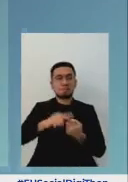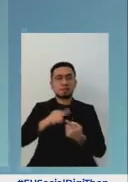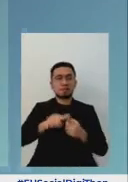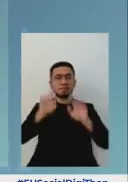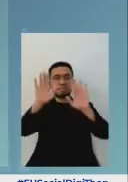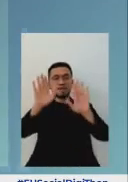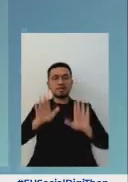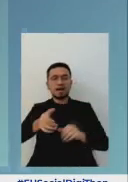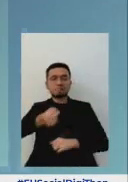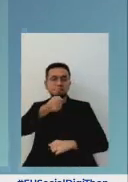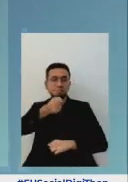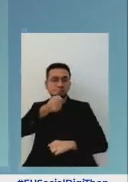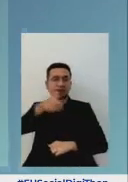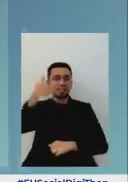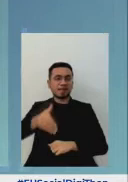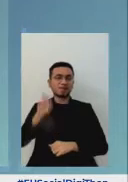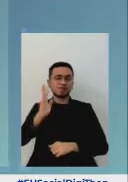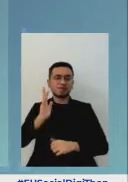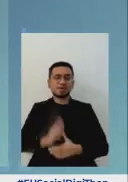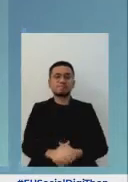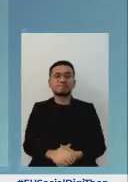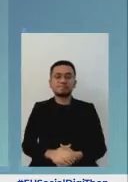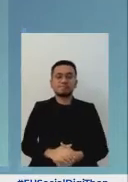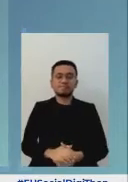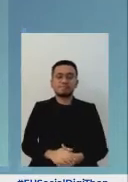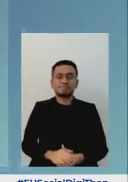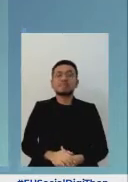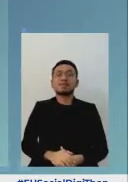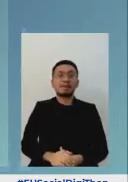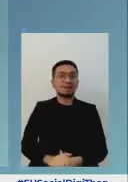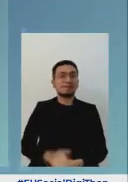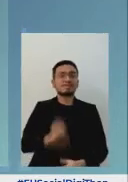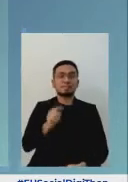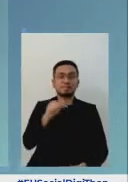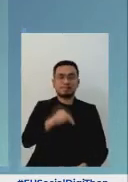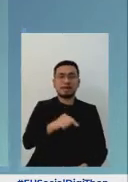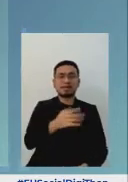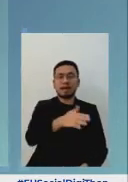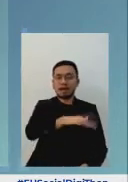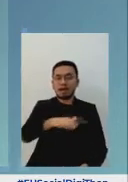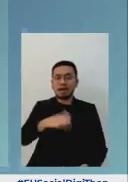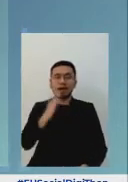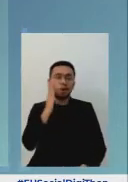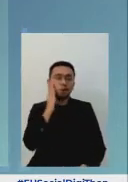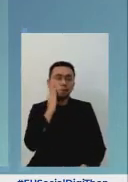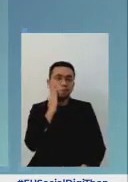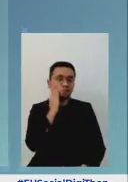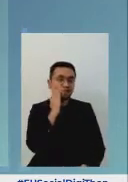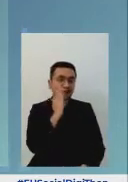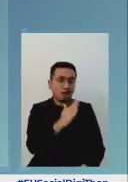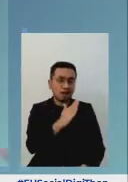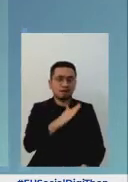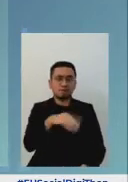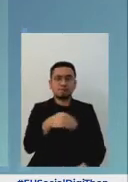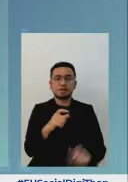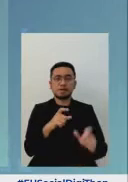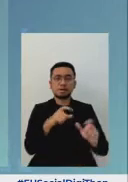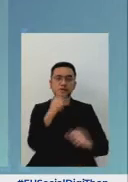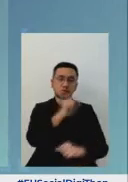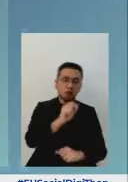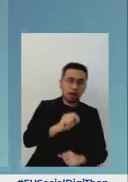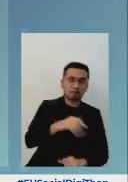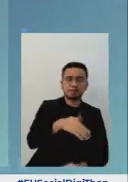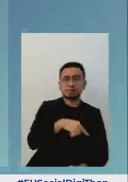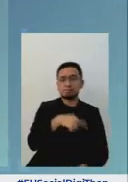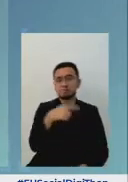karena hari ini kita datang dari level usia dan pendidikan yang berbeda, maka izinkan saya menyapa dengan sebutan yang lebih